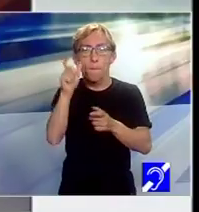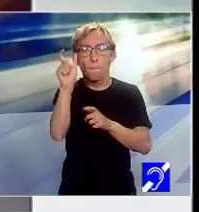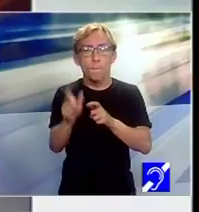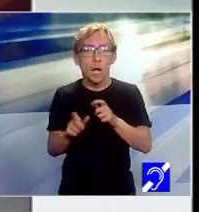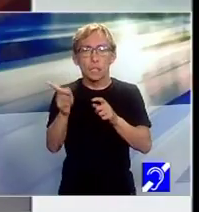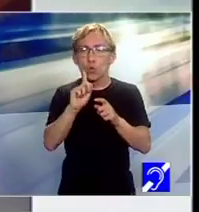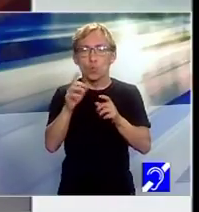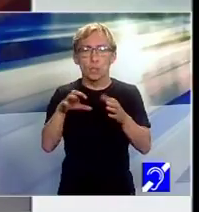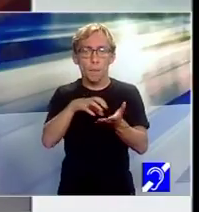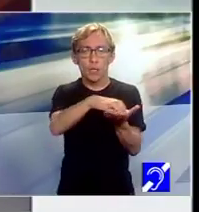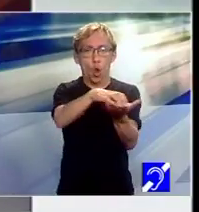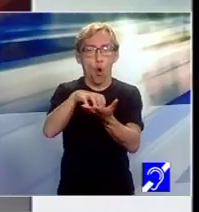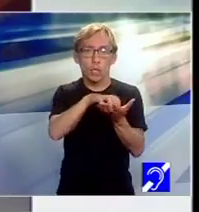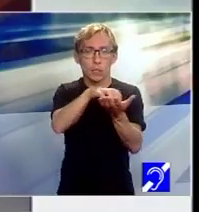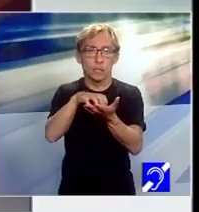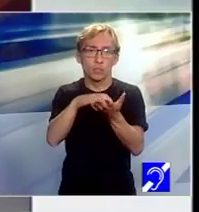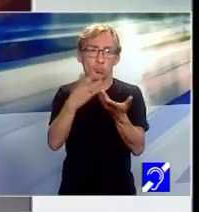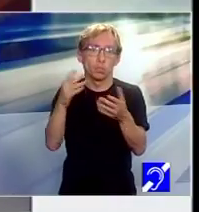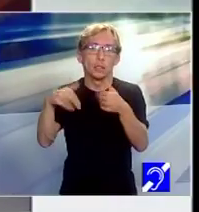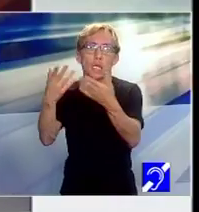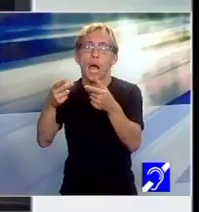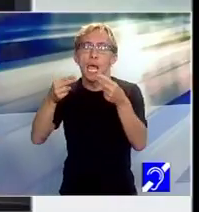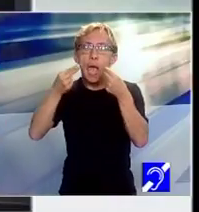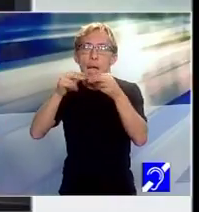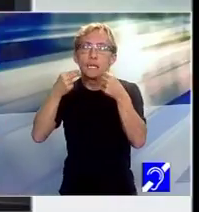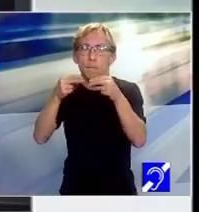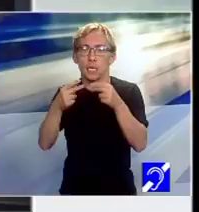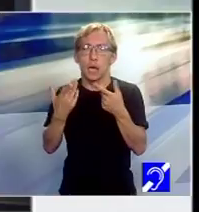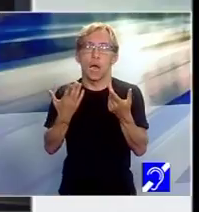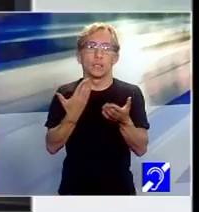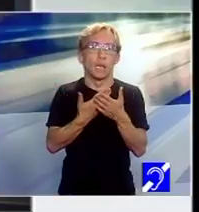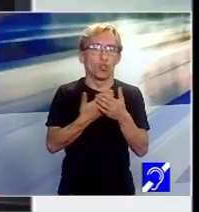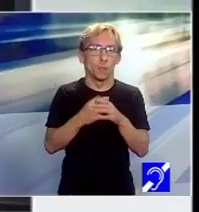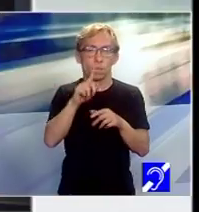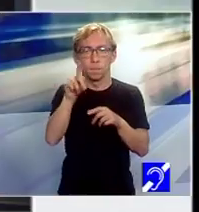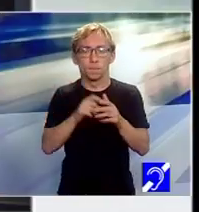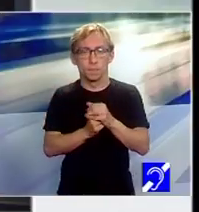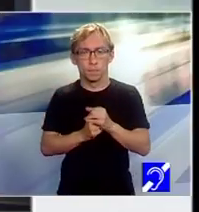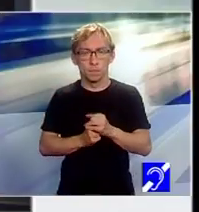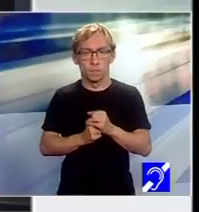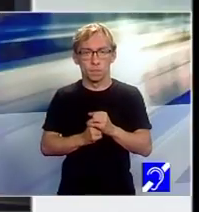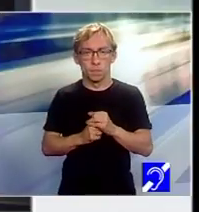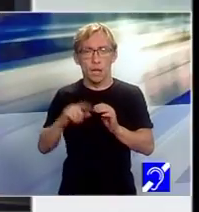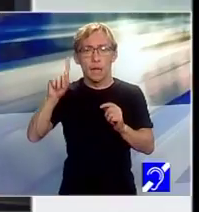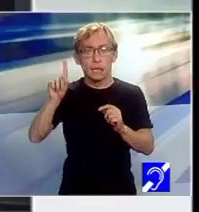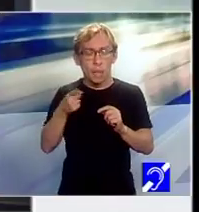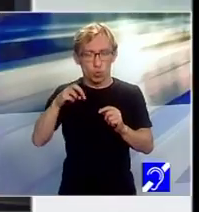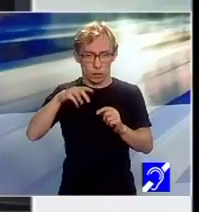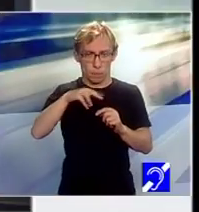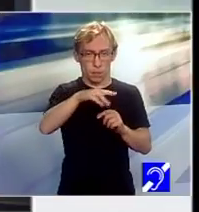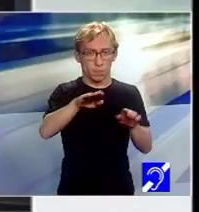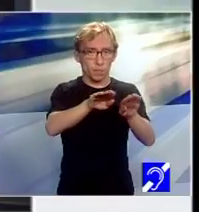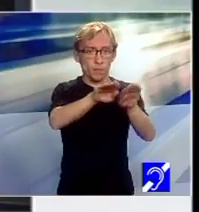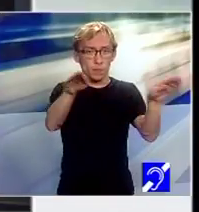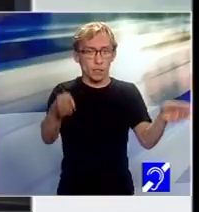să-l orienteze ca să îi dea explicații la un aparținător, să ăsta. Are timp să meargă la pat și să se ocupe